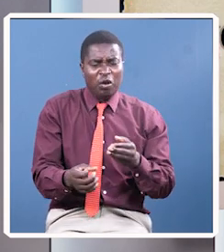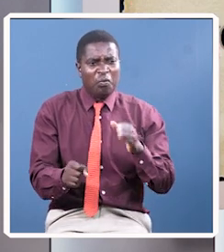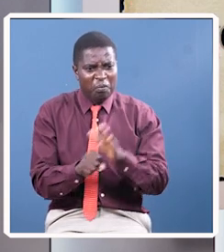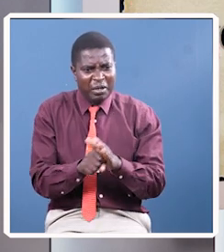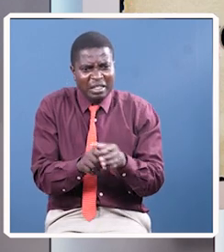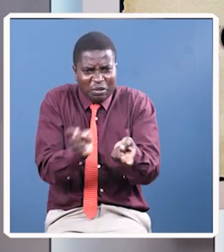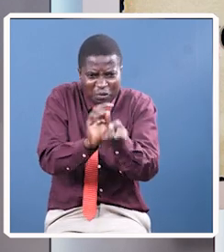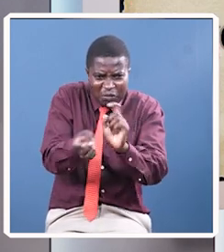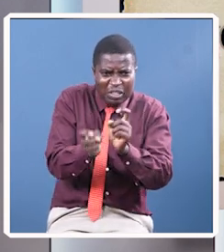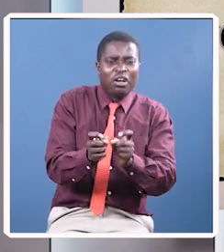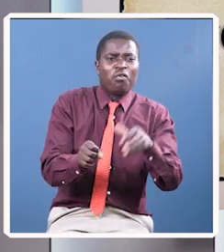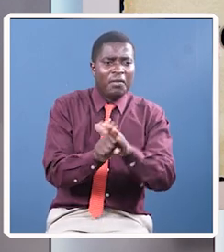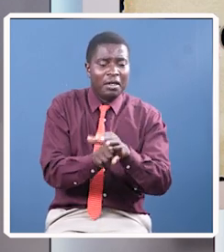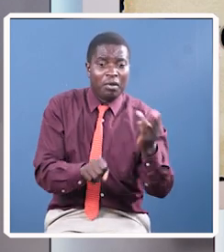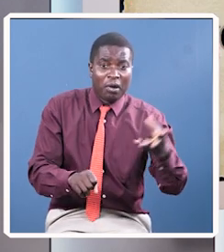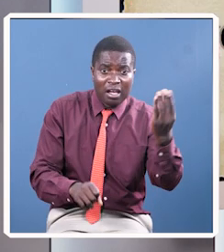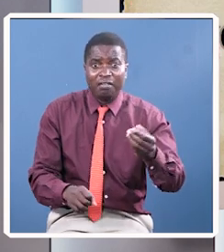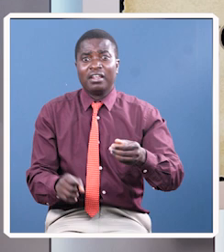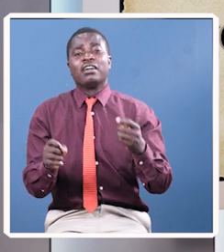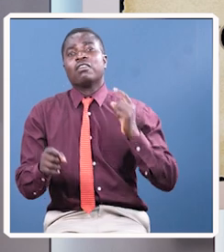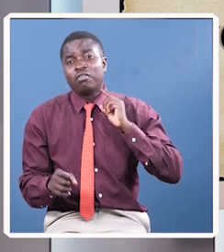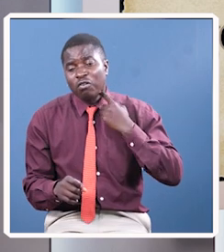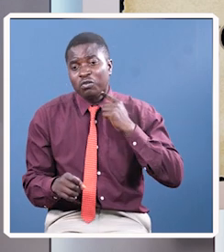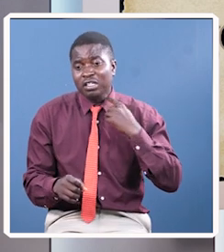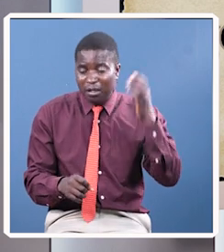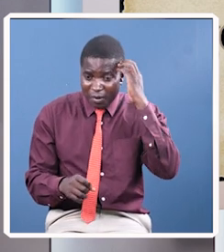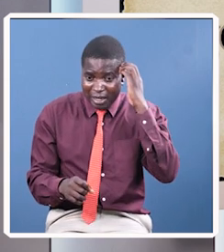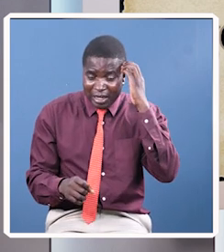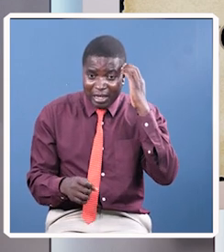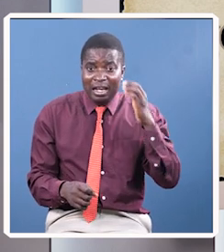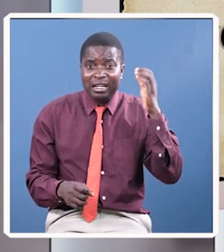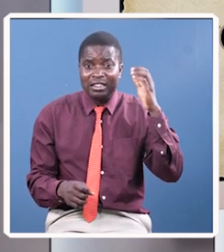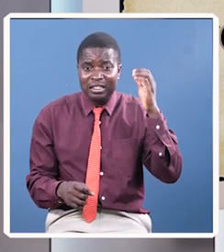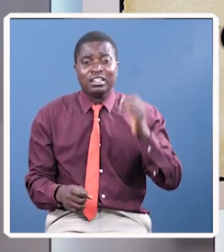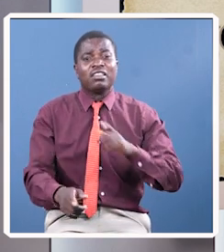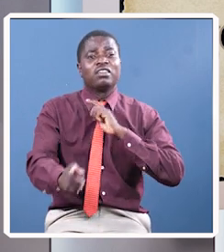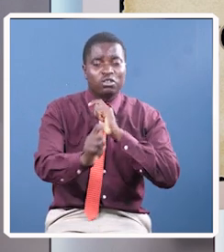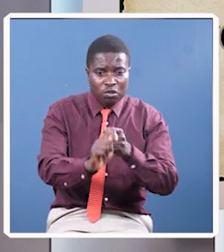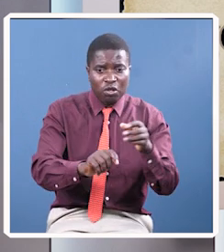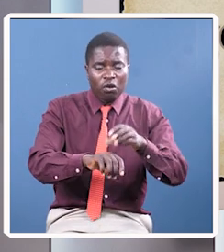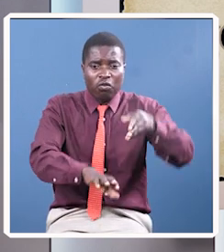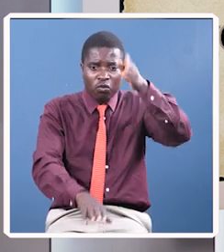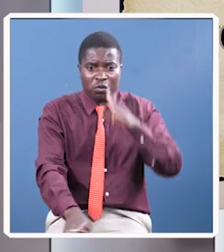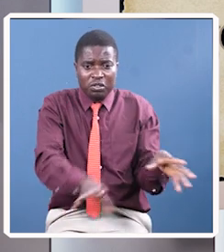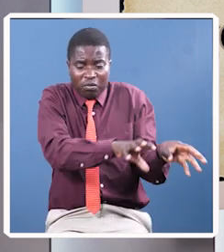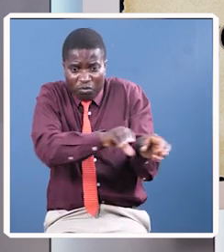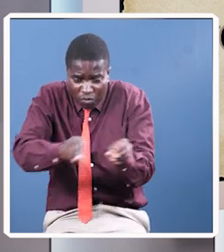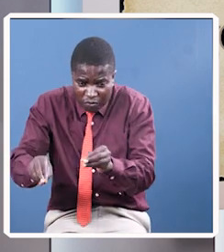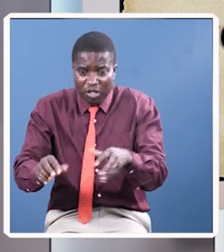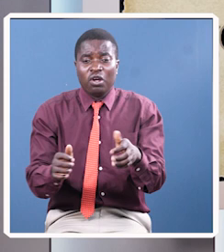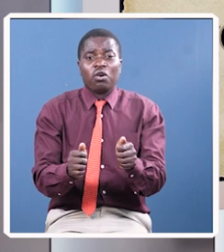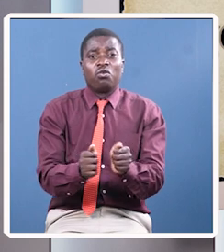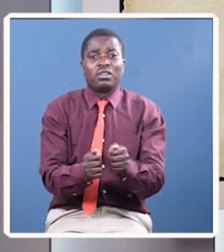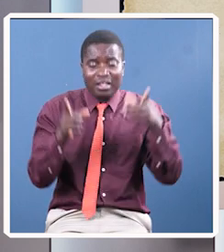vane murangariro wakaodzwa vakatorerwa zvokwadi naSatani vachinyeperwa kunzi kunamata Mwari